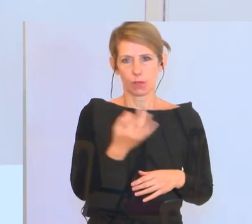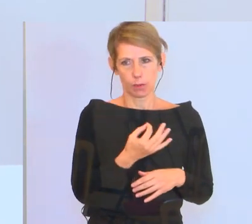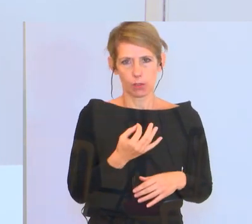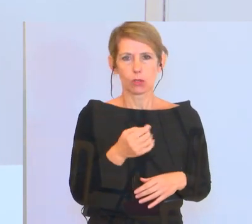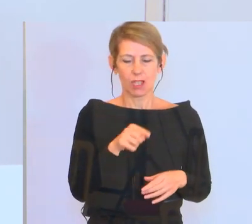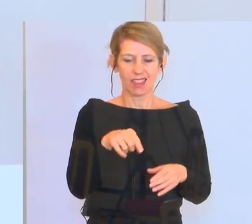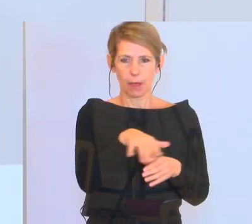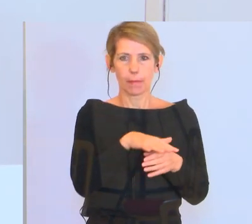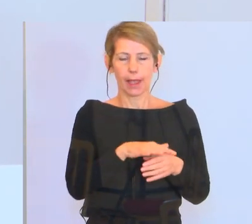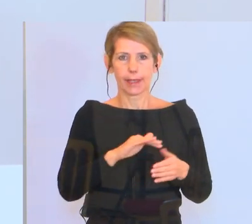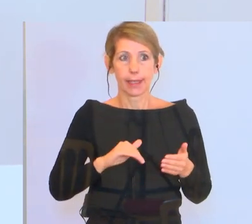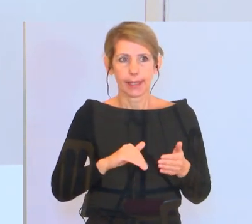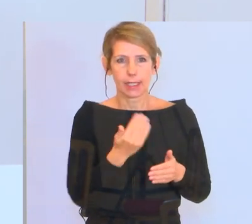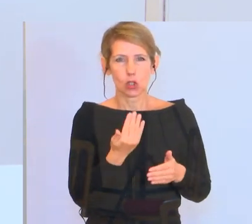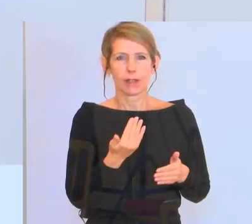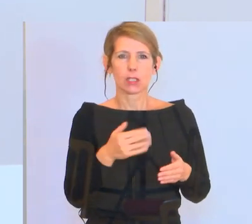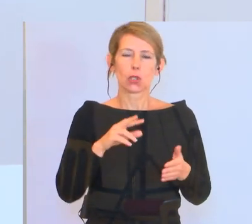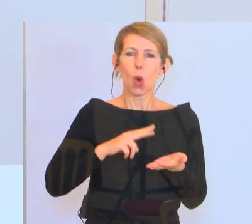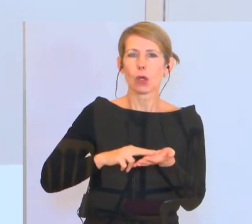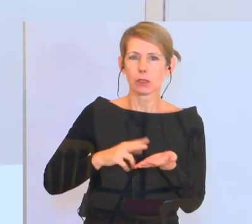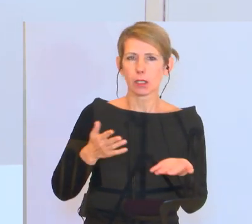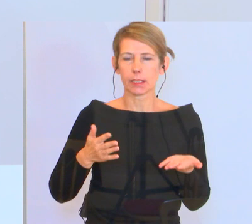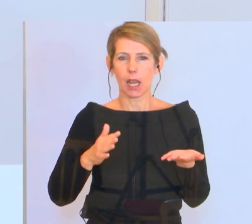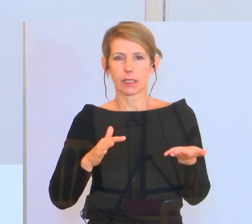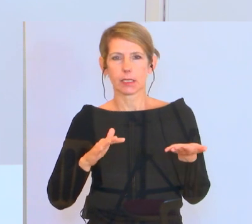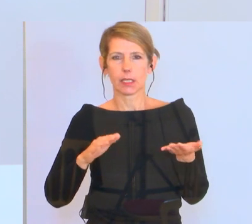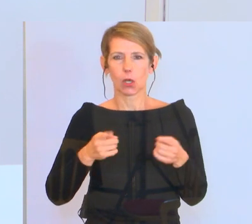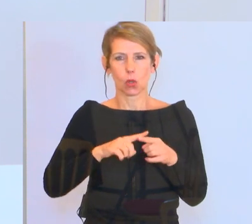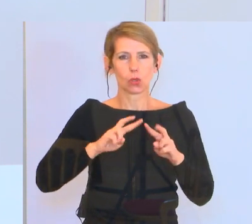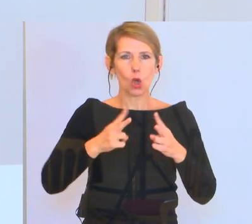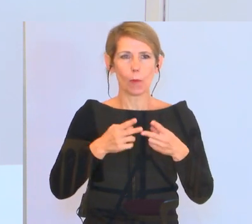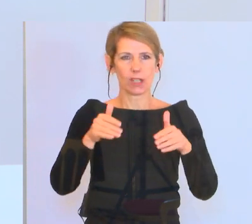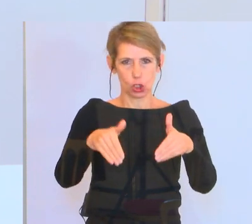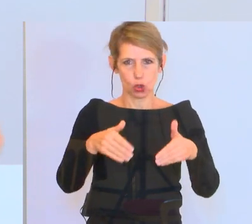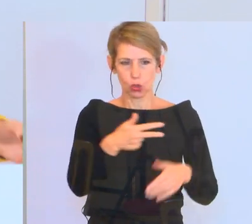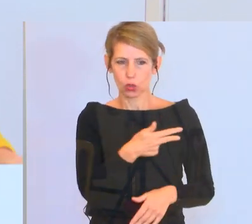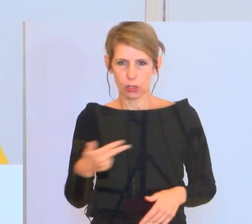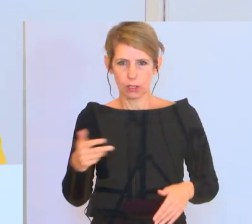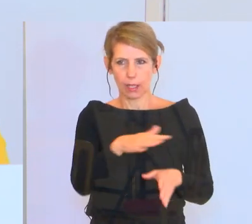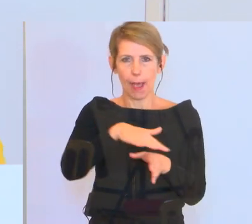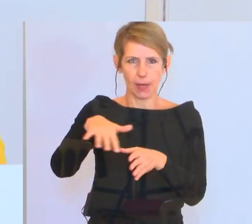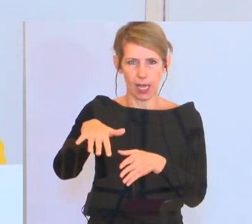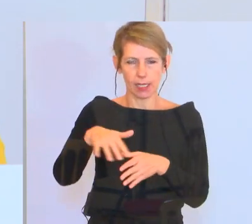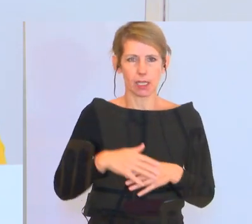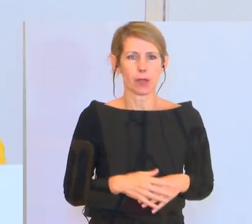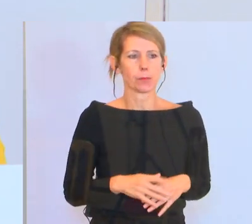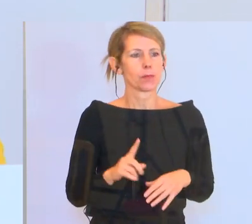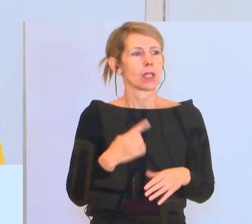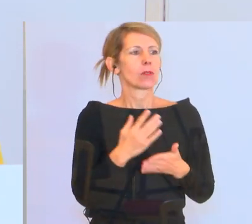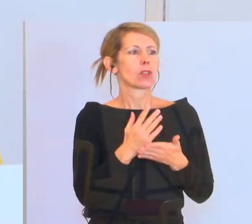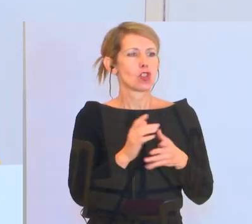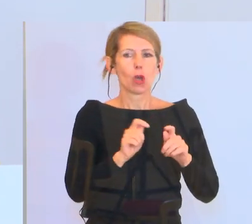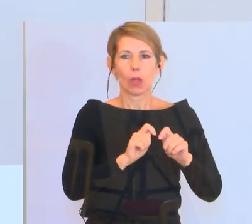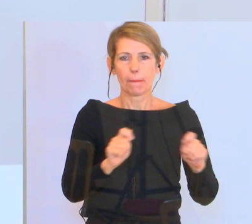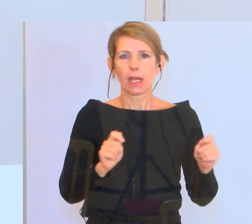Bereichen Innovation, in Digitalisierung und in das Thema Umweltschutz. Wir haben also Maßnahmen zu setzen,